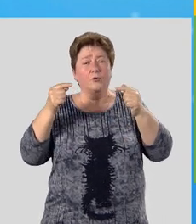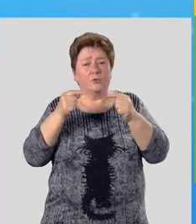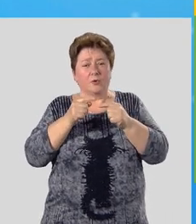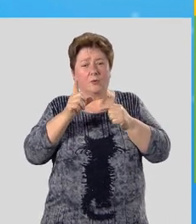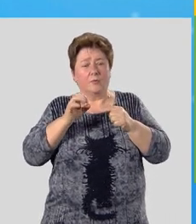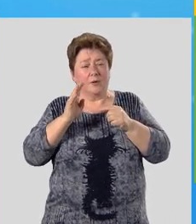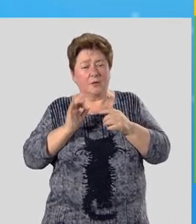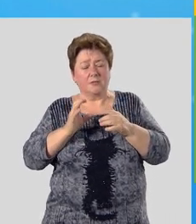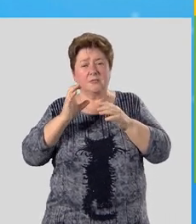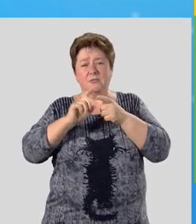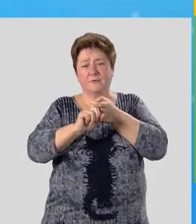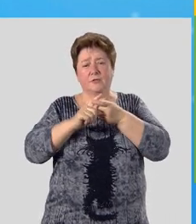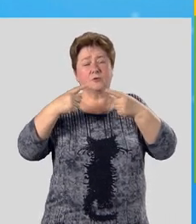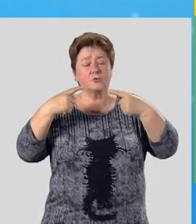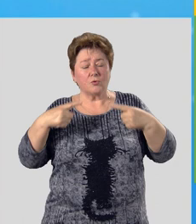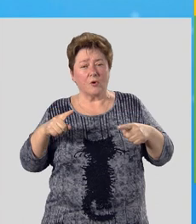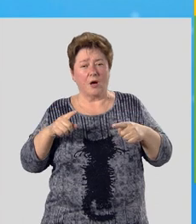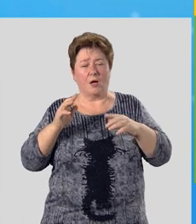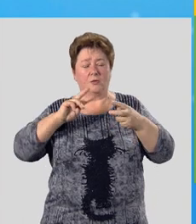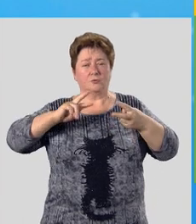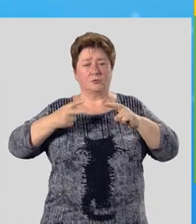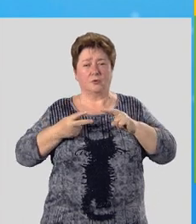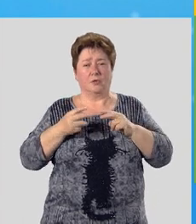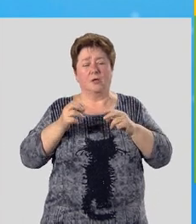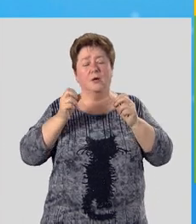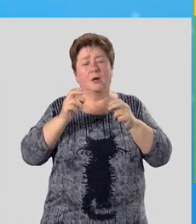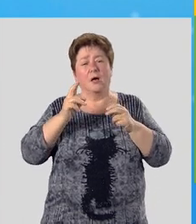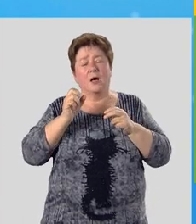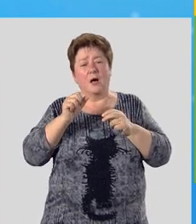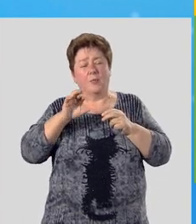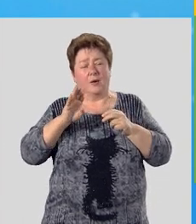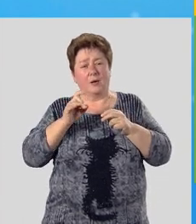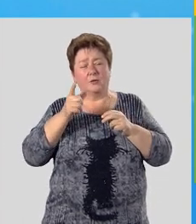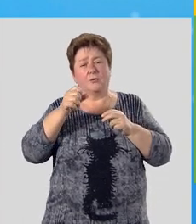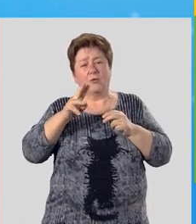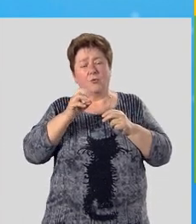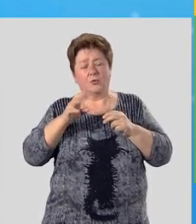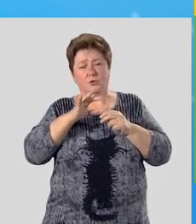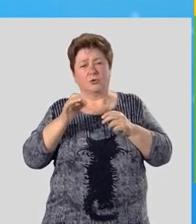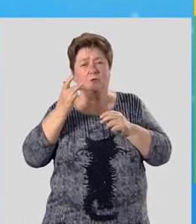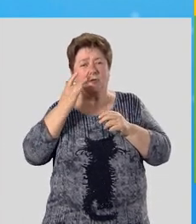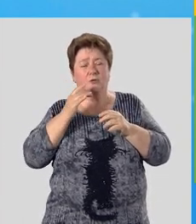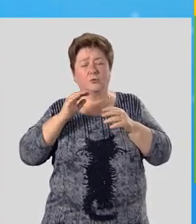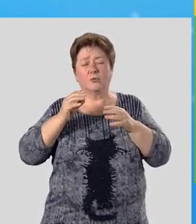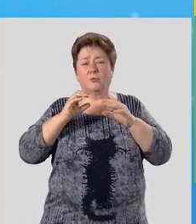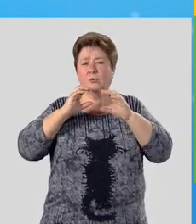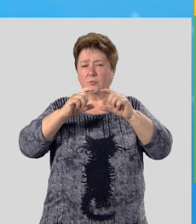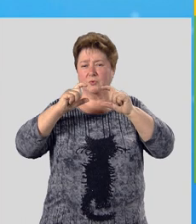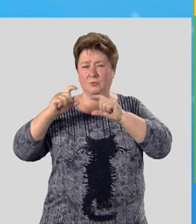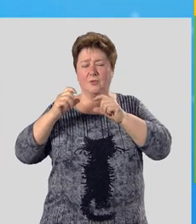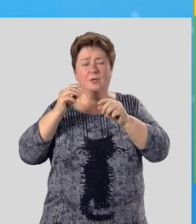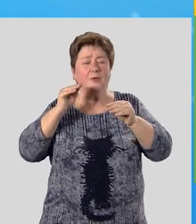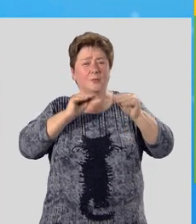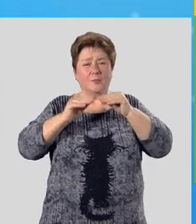Непосредственно с ЭПС связана и другая структура – это аппарат Гольджи. Он образован стопками